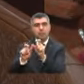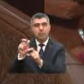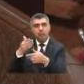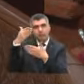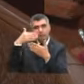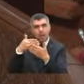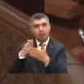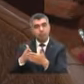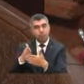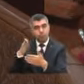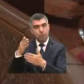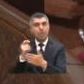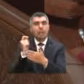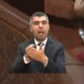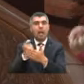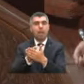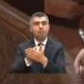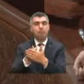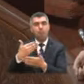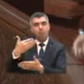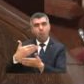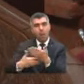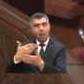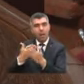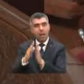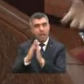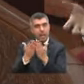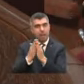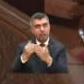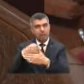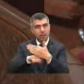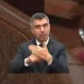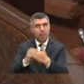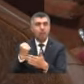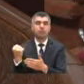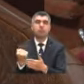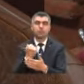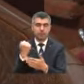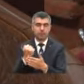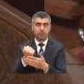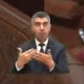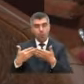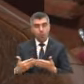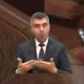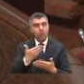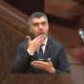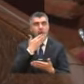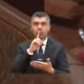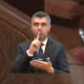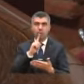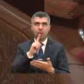والمواطنه المغربيه ملي كتطلب اي وثيقه عندها بالحاله المدنيه كيتم فيها التعطل. الحمد لله ممكن ناكد لكم ان هذا